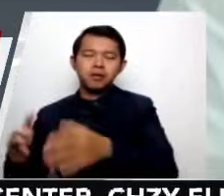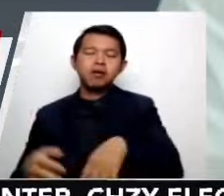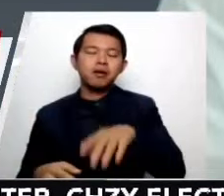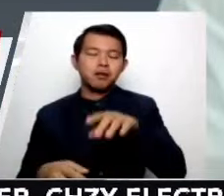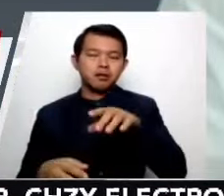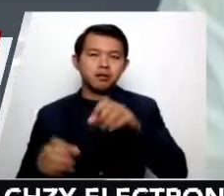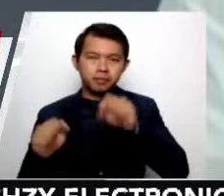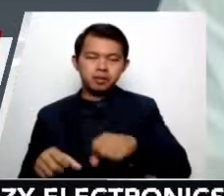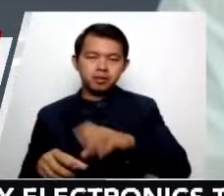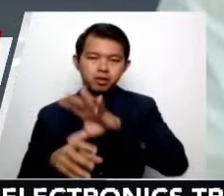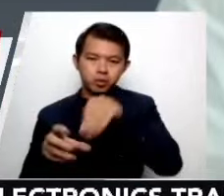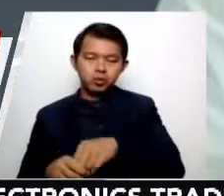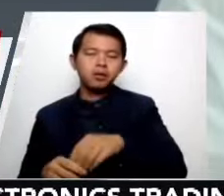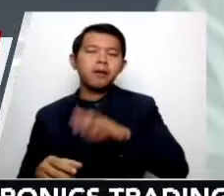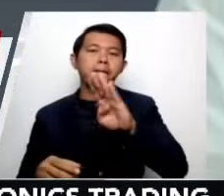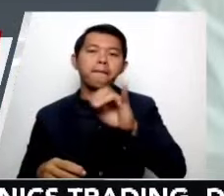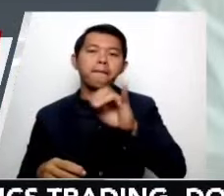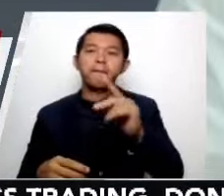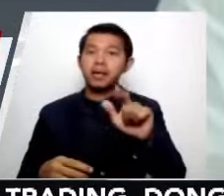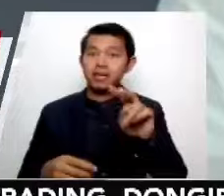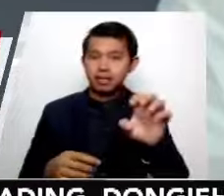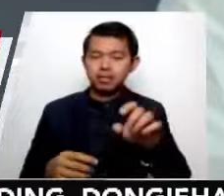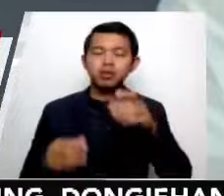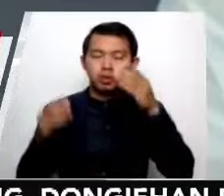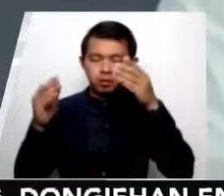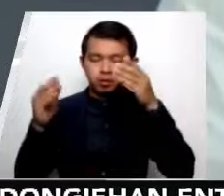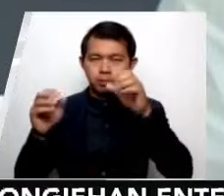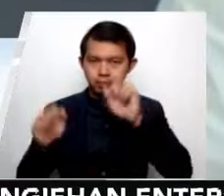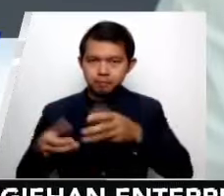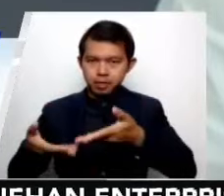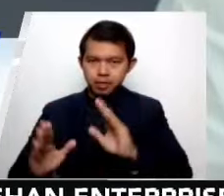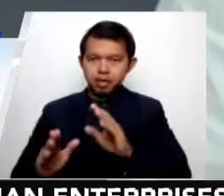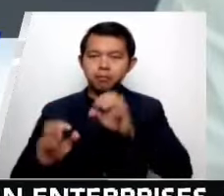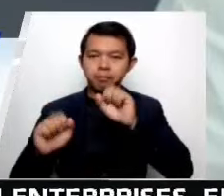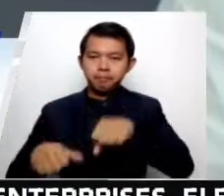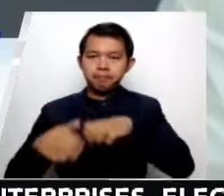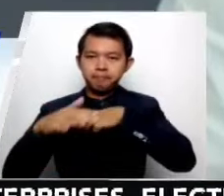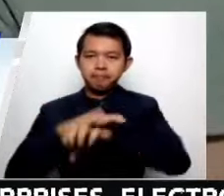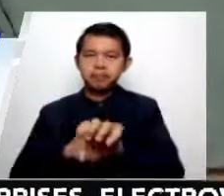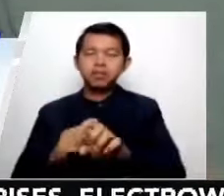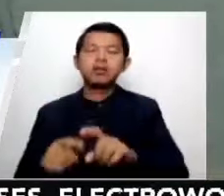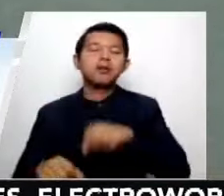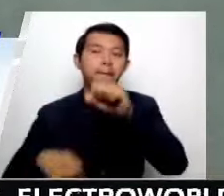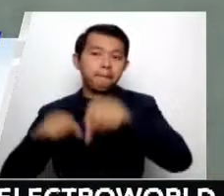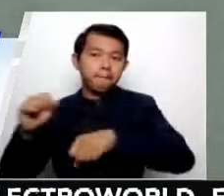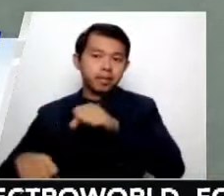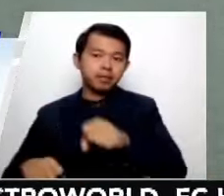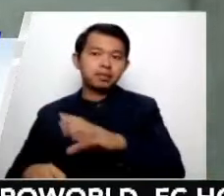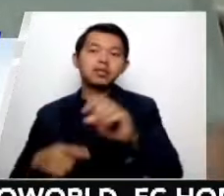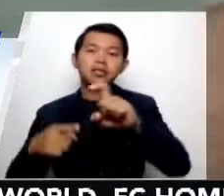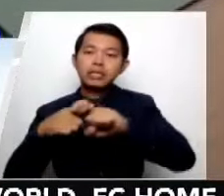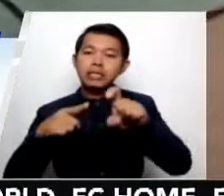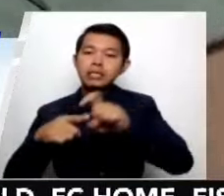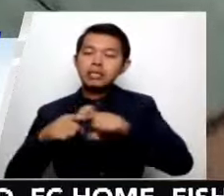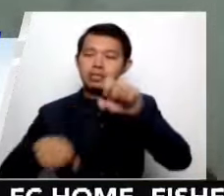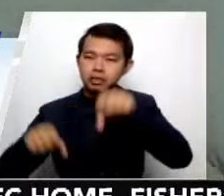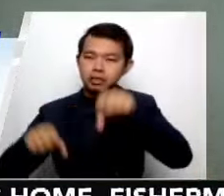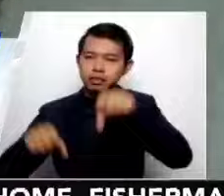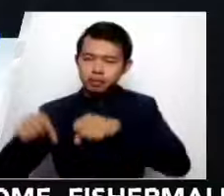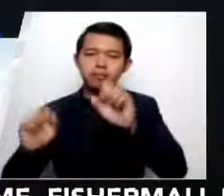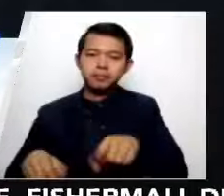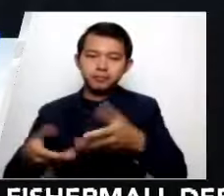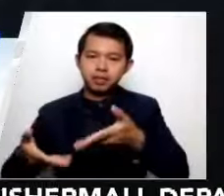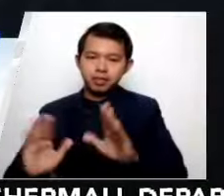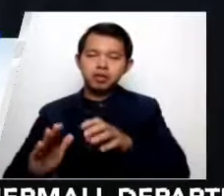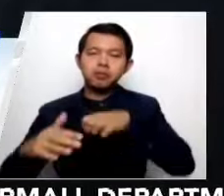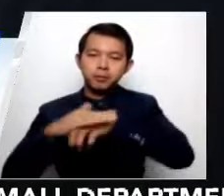mga bike lane exclusive for bikes and e-bikes, pwede pa rin mo silang dumaan doon. Magkaiba naman ang reaksyon ng grupo ng